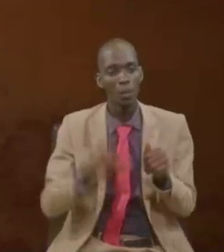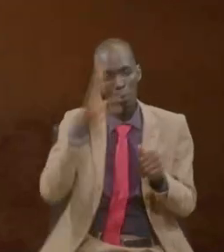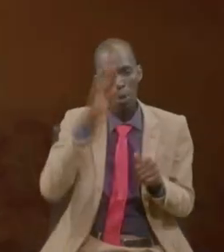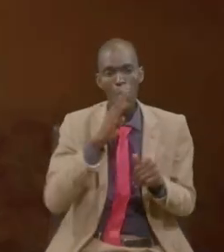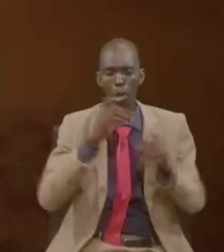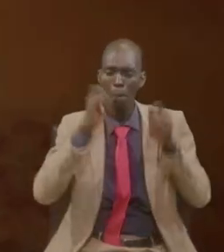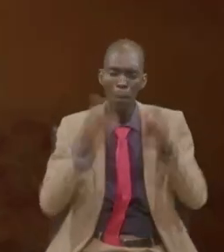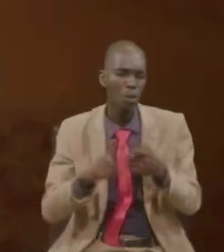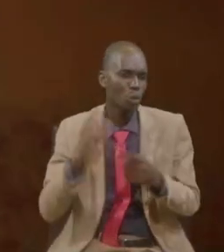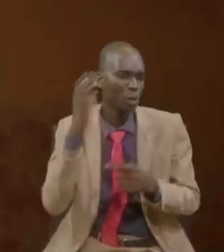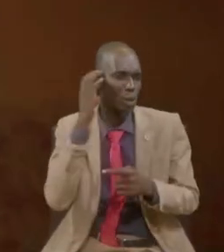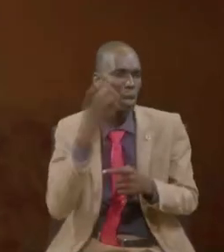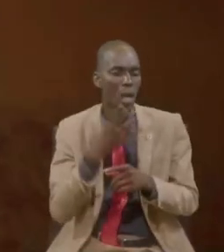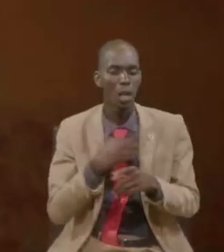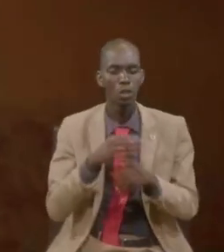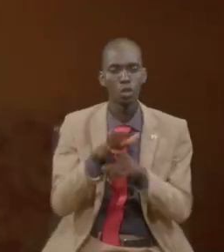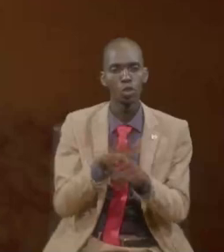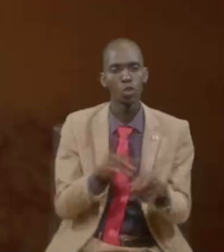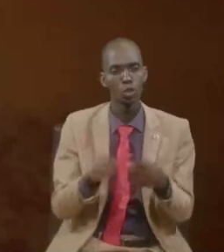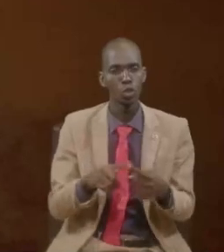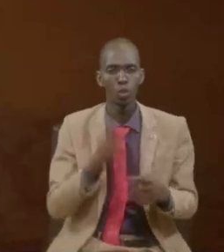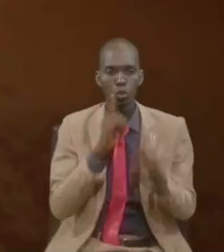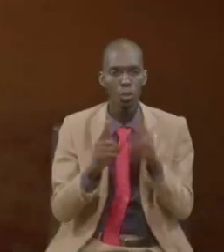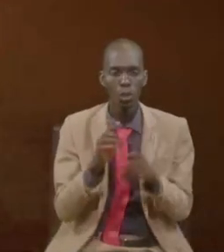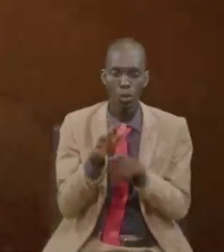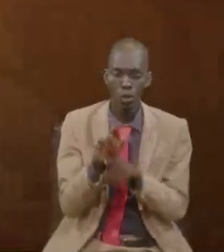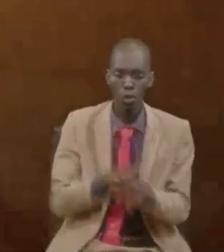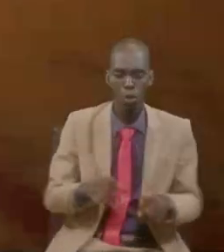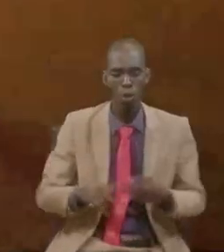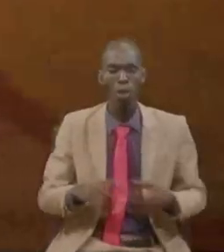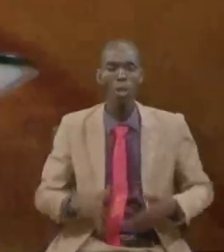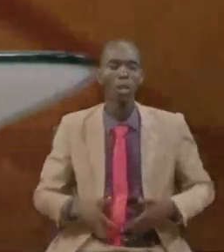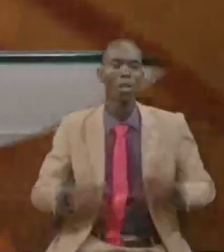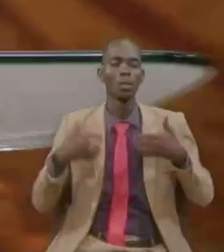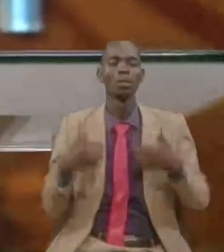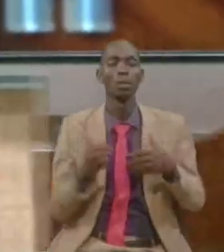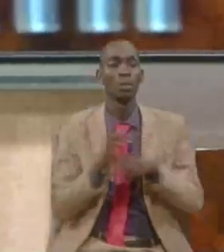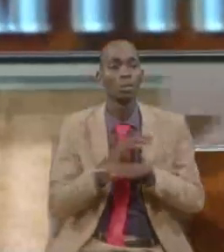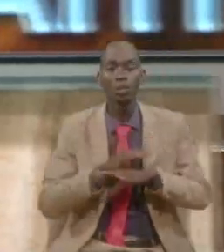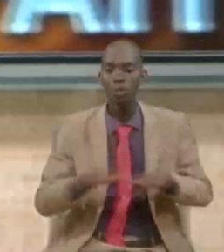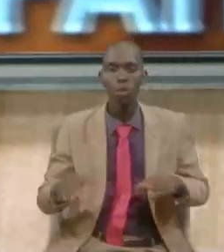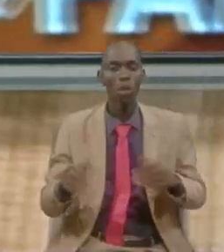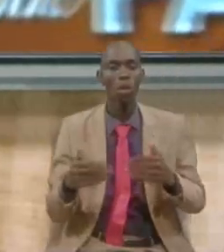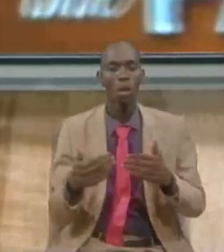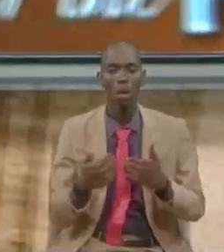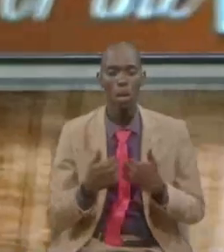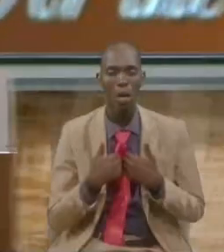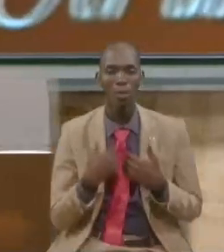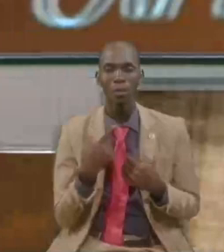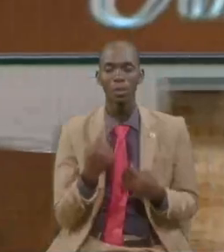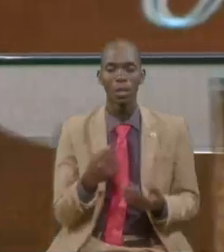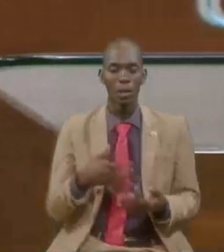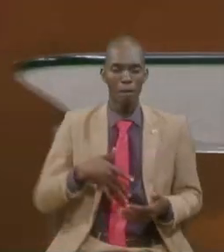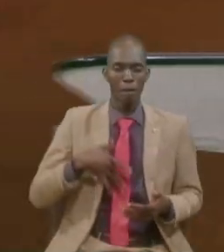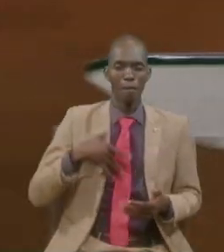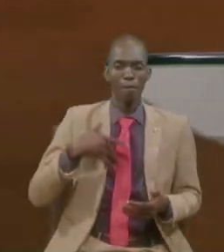tout homme soit prompt à écouter, lent à parler, lent à se mettre en colère. Lent à se mettre en colère, pour pas porter